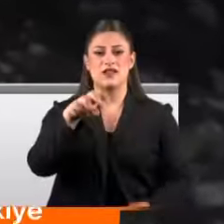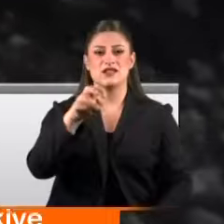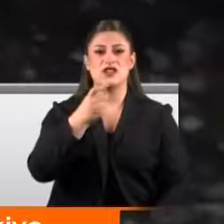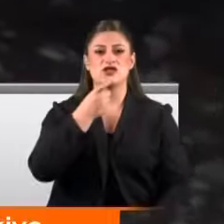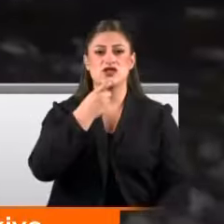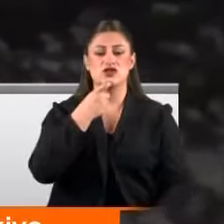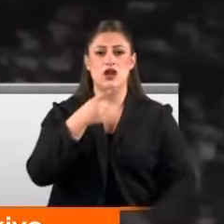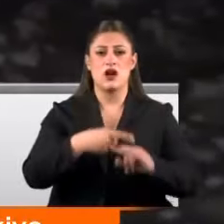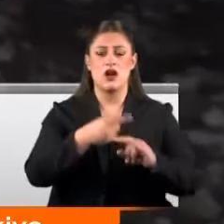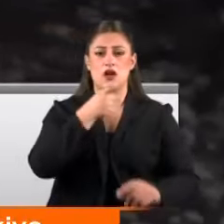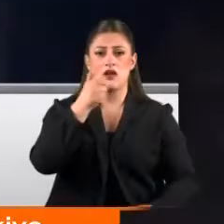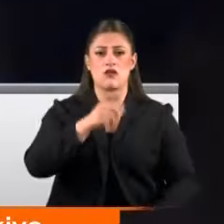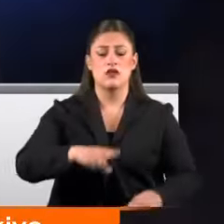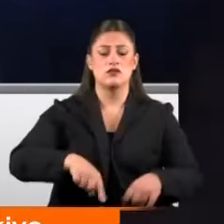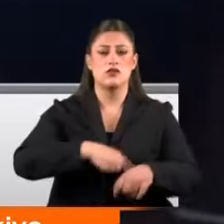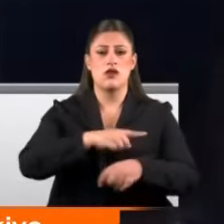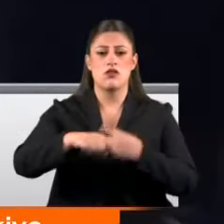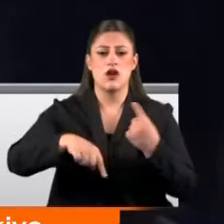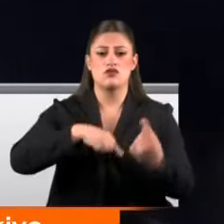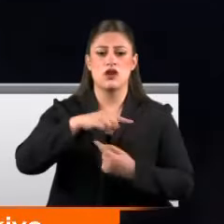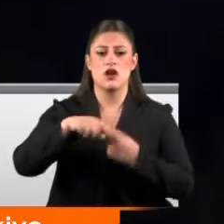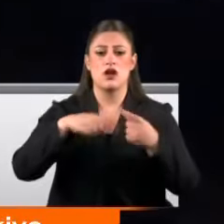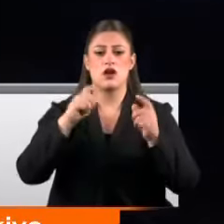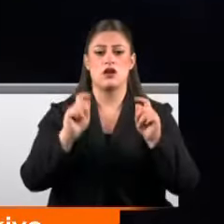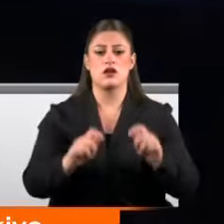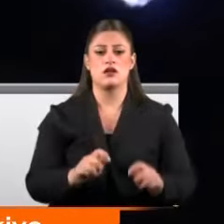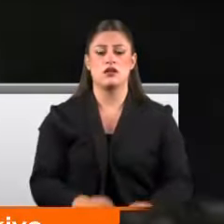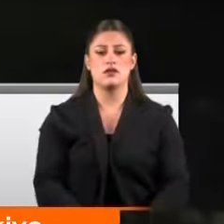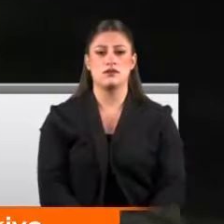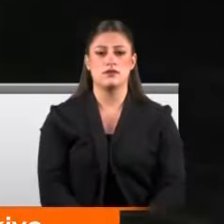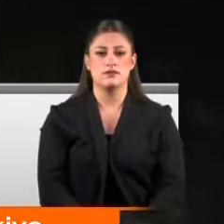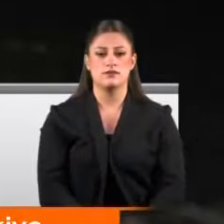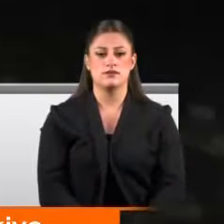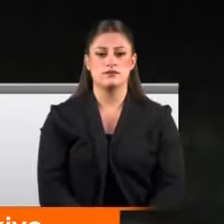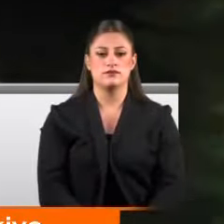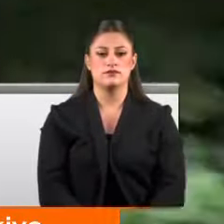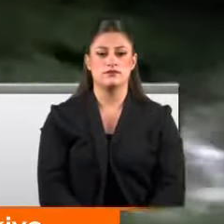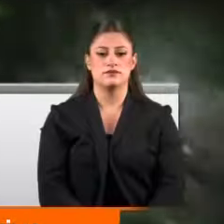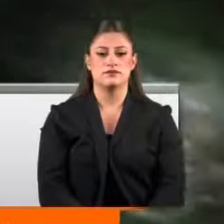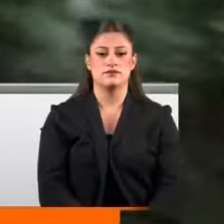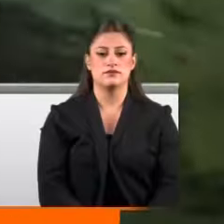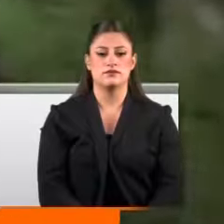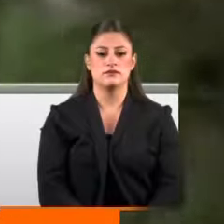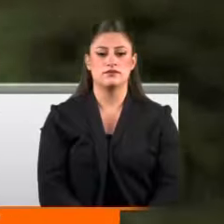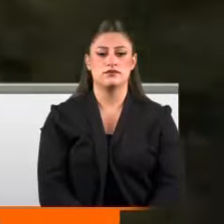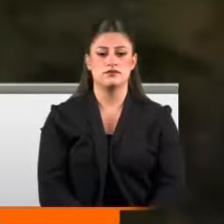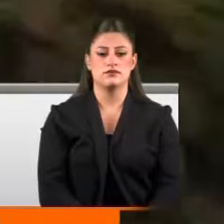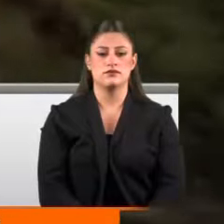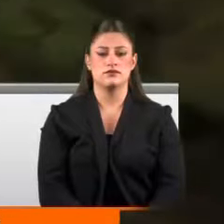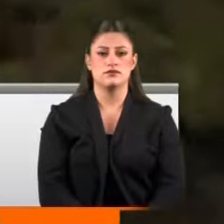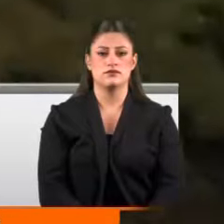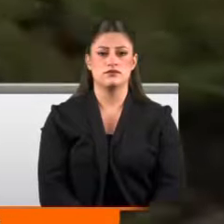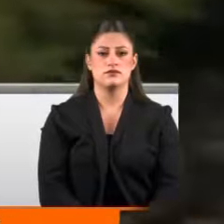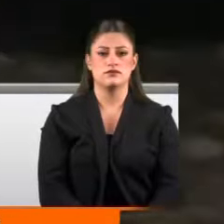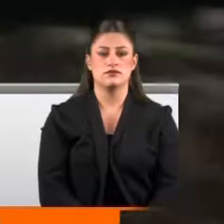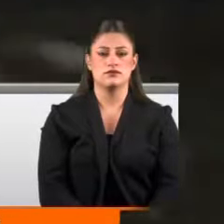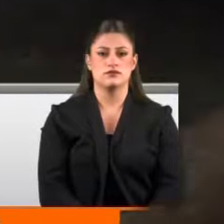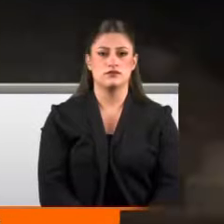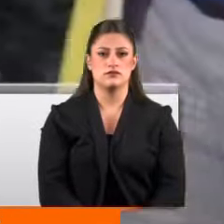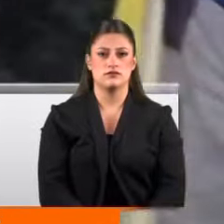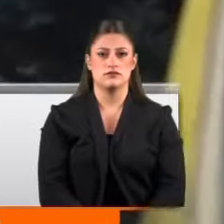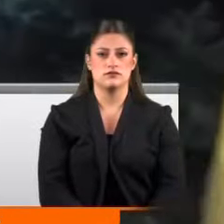Koca'yı saatlerce aradı. Halil mi? Halil dayı! Beyler açılın,